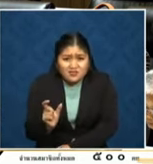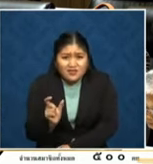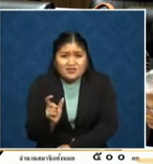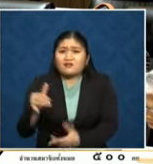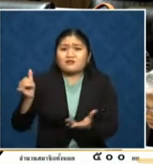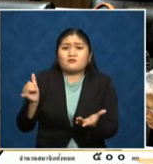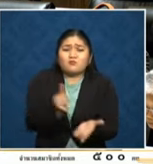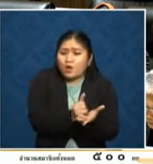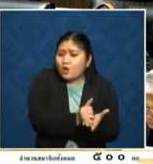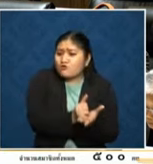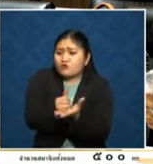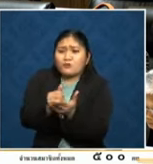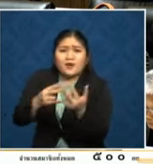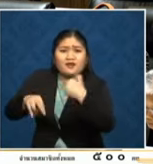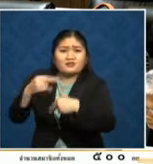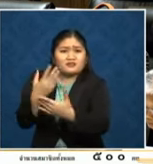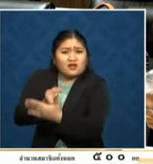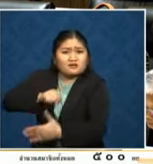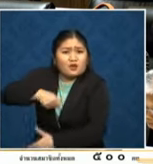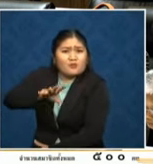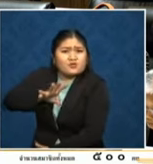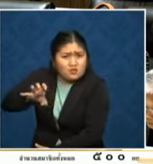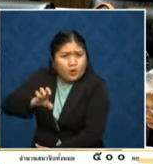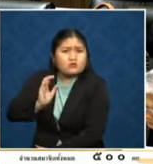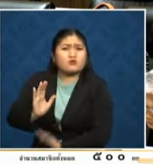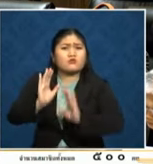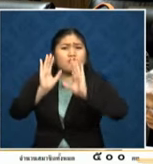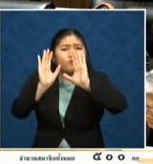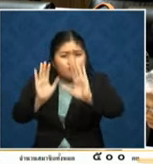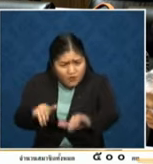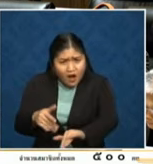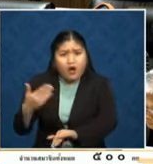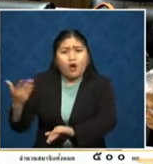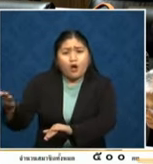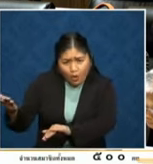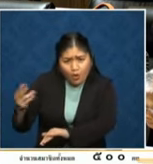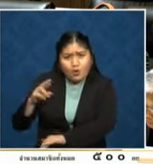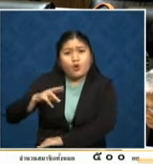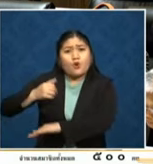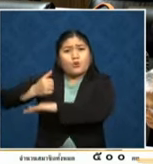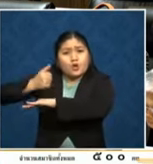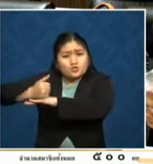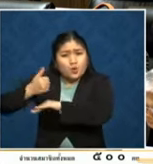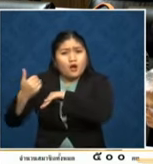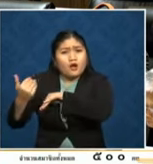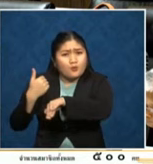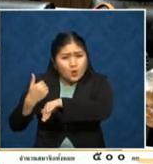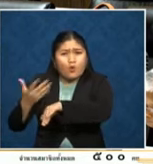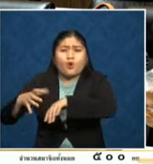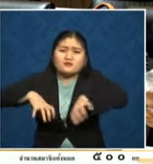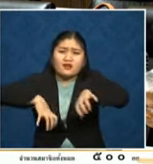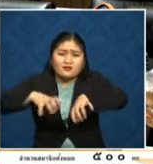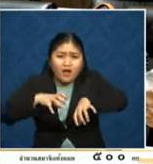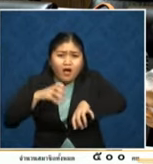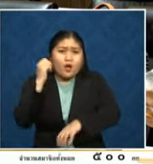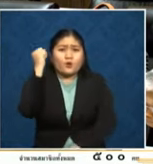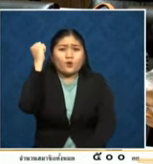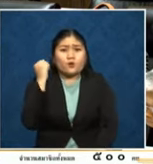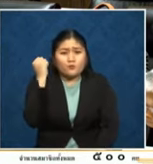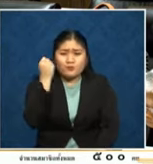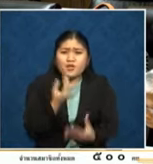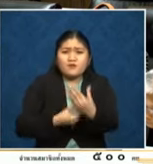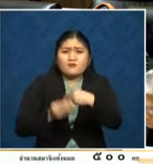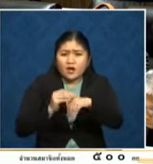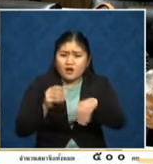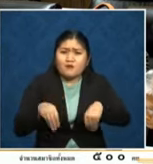ท่านประธานไปยังรัฐมนตรีว่าการกระทรวงคมนาคมนะครับให้จัดหารถโดยสารประจำทางและเพิ่มเส้นทางรถเมล์ให้แก่ประช